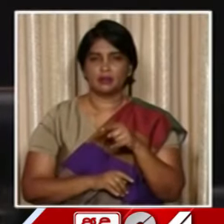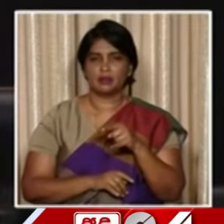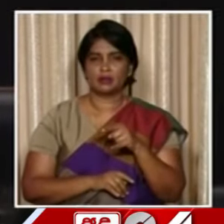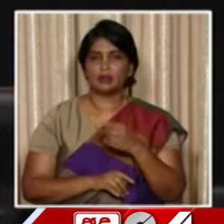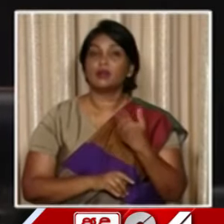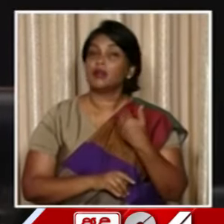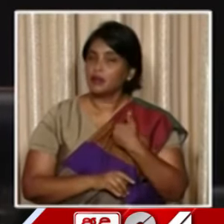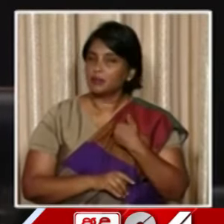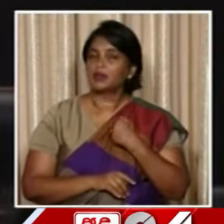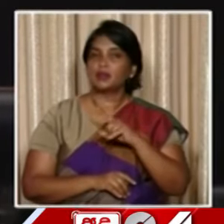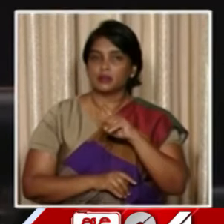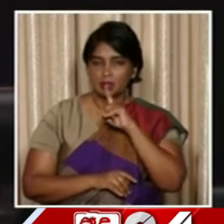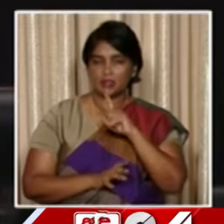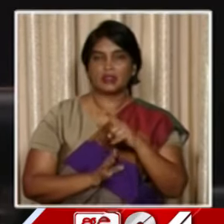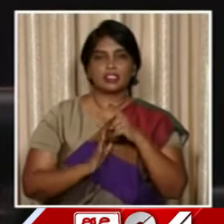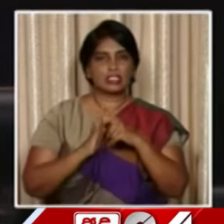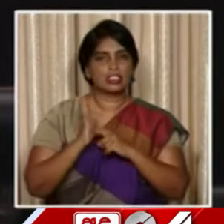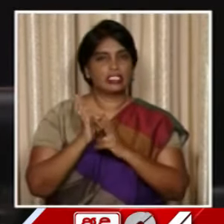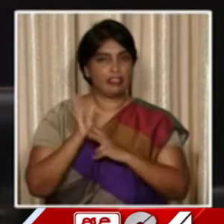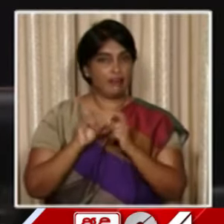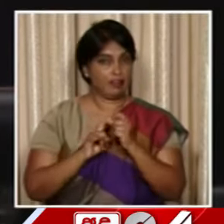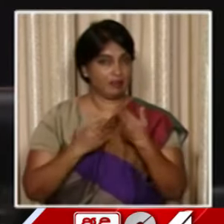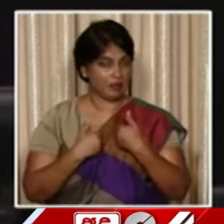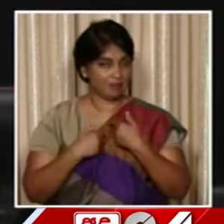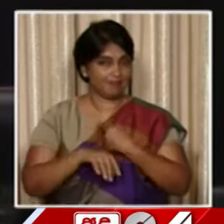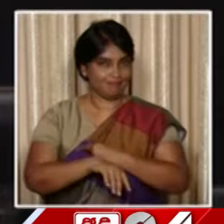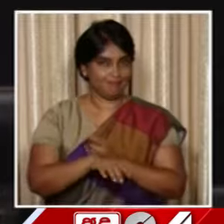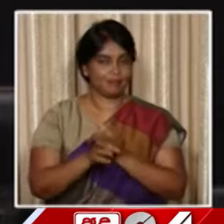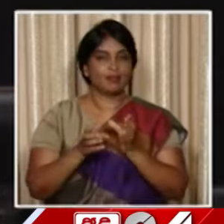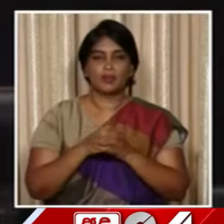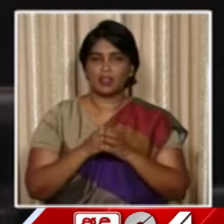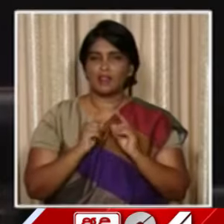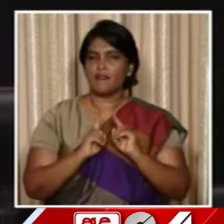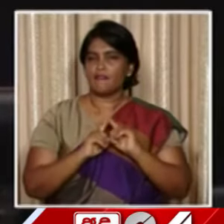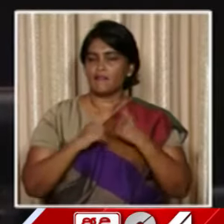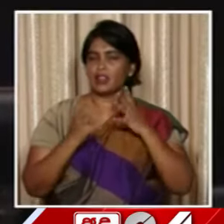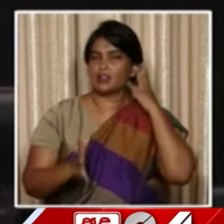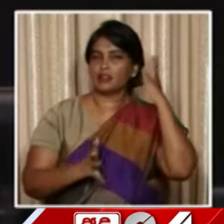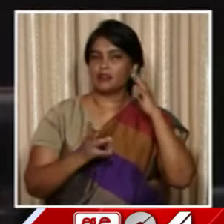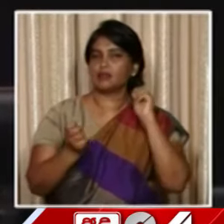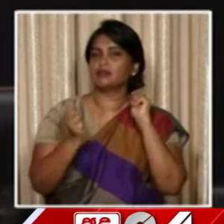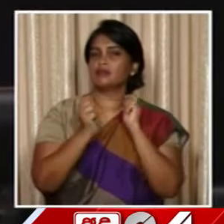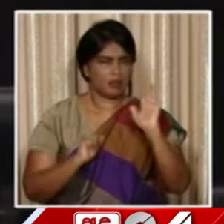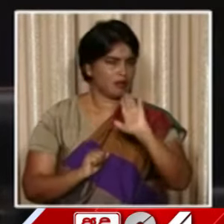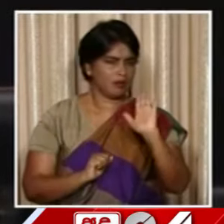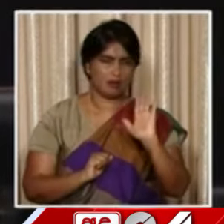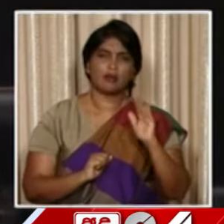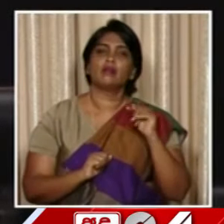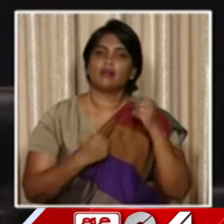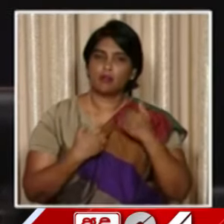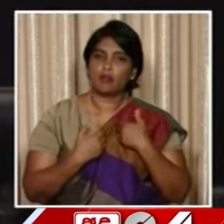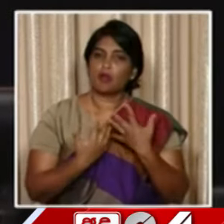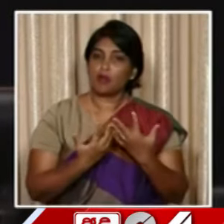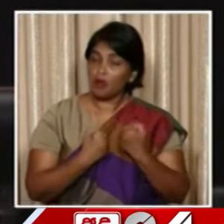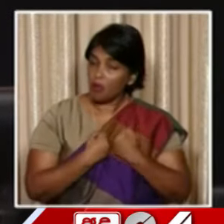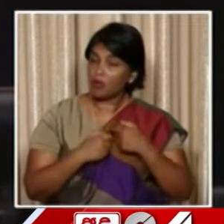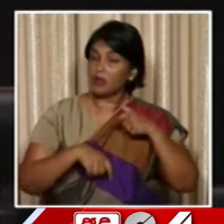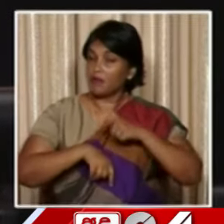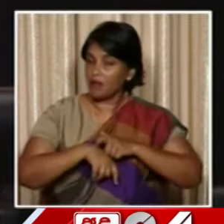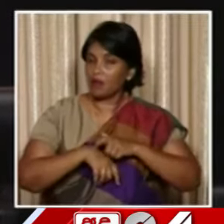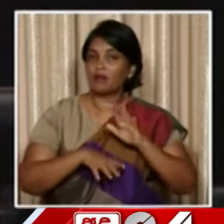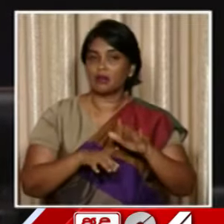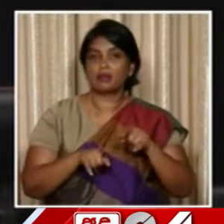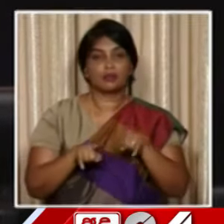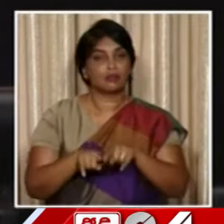නෙවෙයි. අපි කියන්න ඕනේ ජාතික ජන බලවේගය කියන්නේ වෙනස් වන ලෝක තත්ත්වයන් එක්ක අවශ්‍ය තැන්වලදී